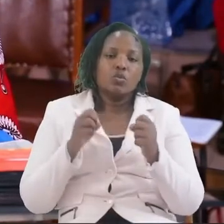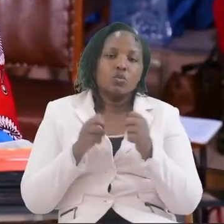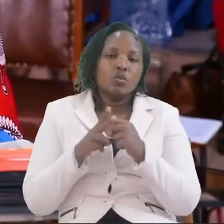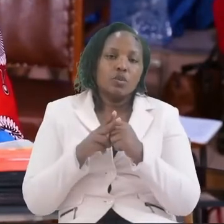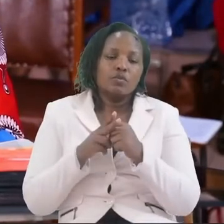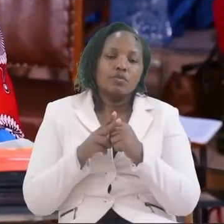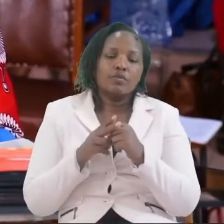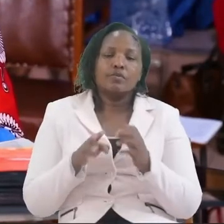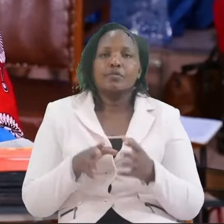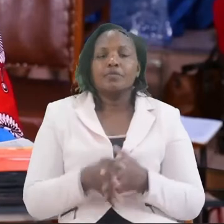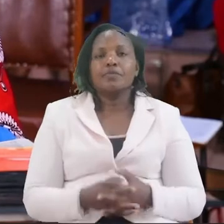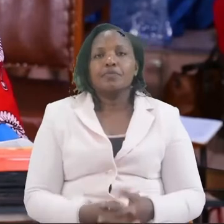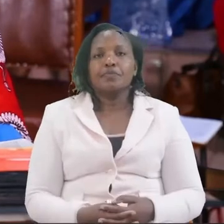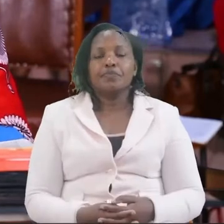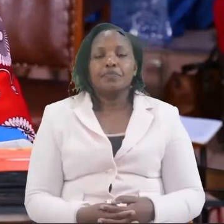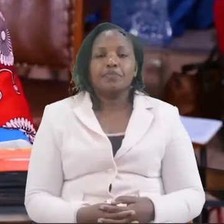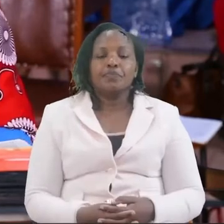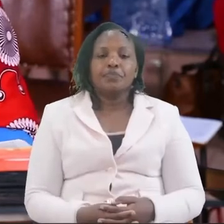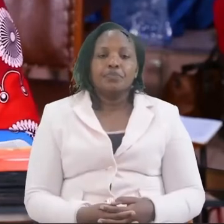12.